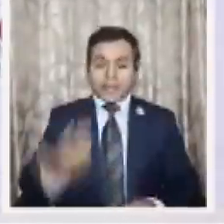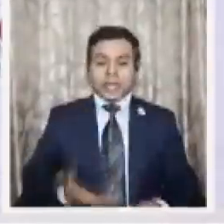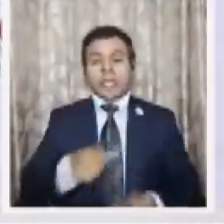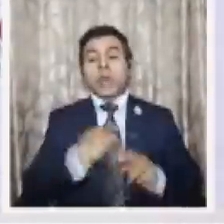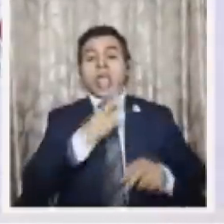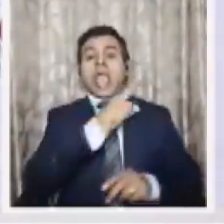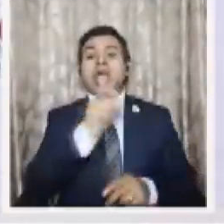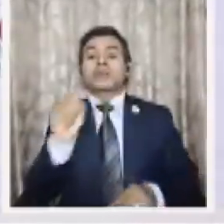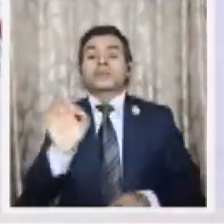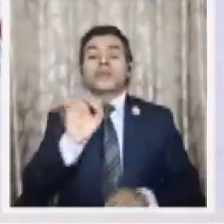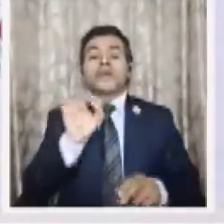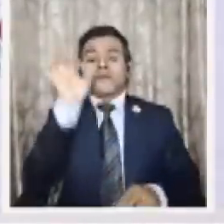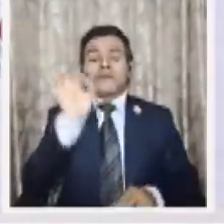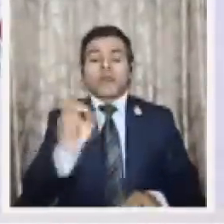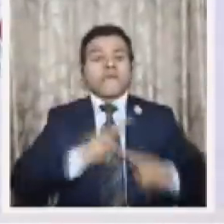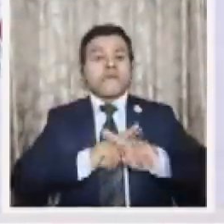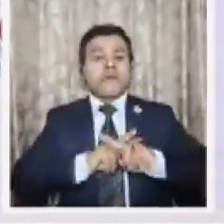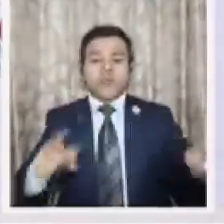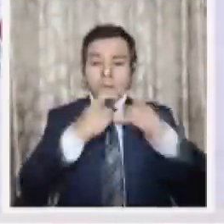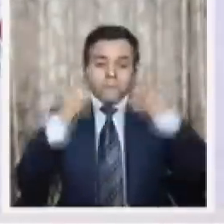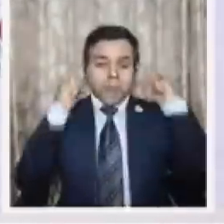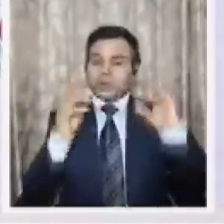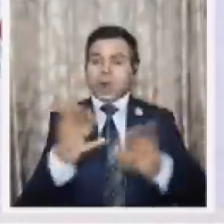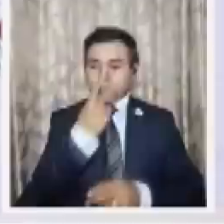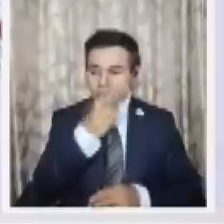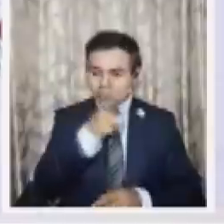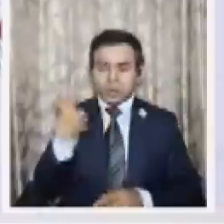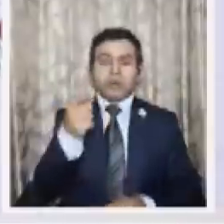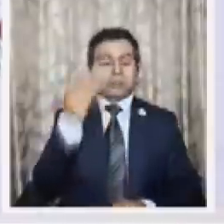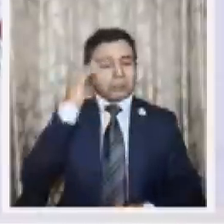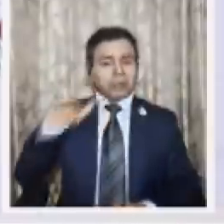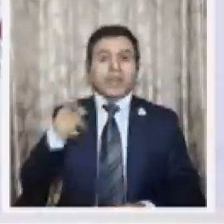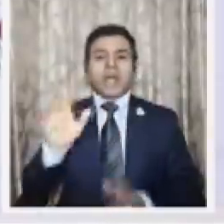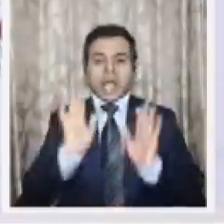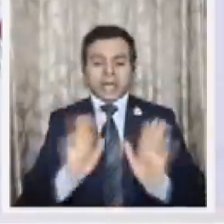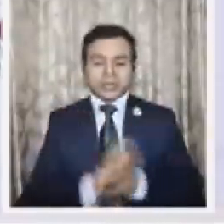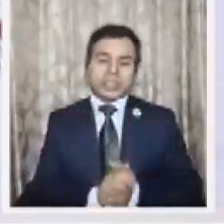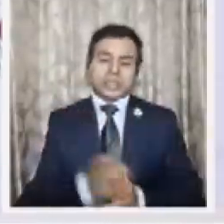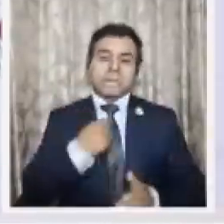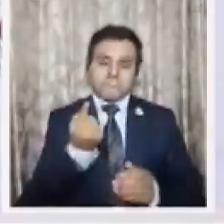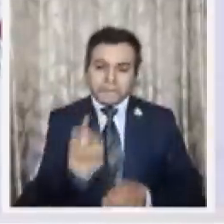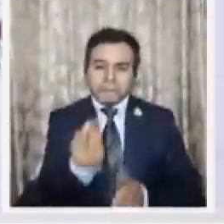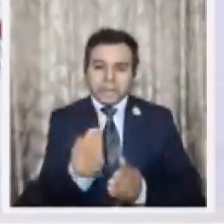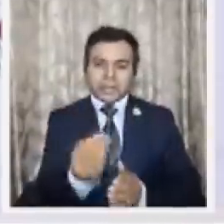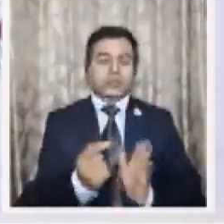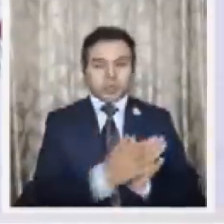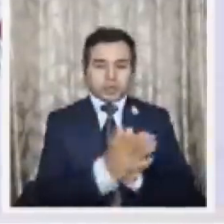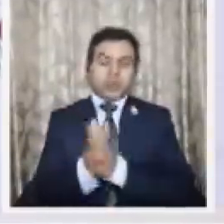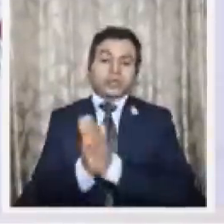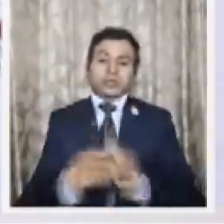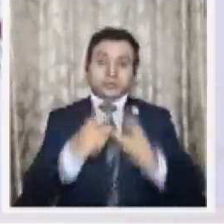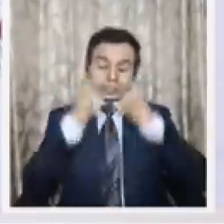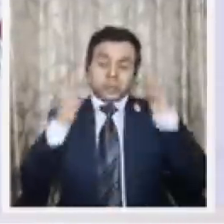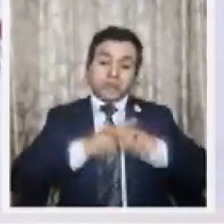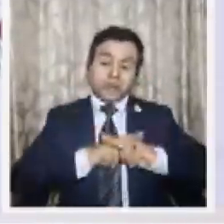না। কাজে আমরা সবাই সতর্ক থাকি এবং যেইগুলো ঝুঁকি বাড়ায় সেগুলো থেকেও যেন আমরা এড়িয়ে চলি। যেমন ধূমপান থেকে